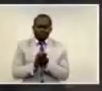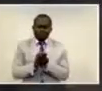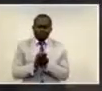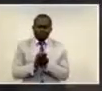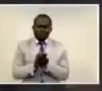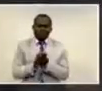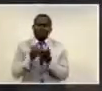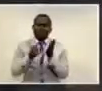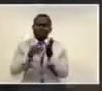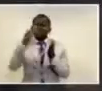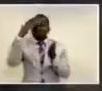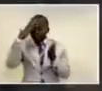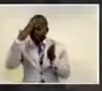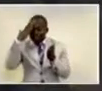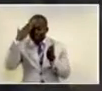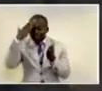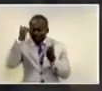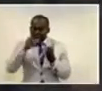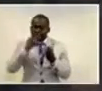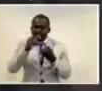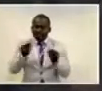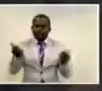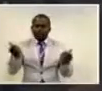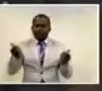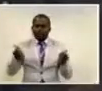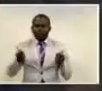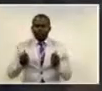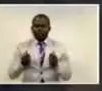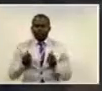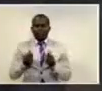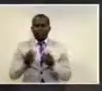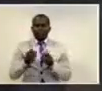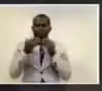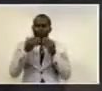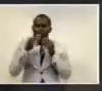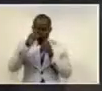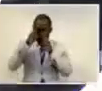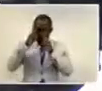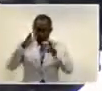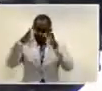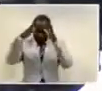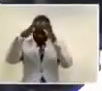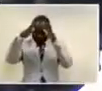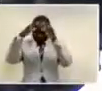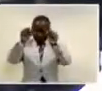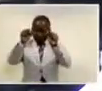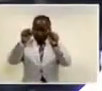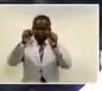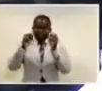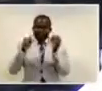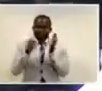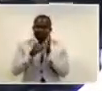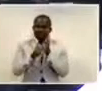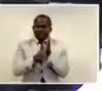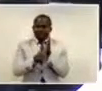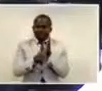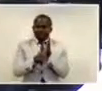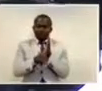Ikibazo ko mukize kandi impamvu kidakemuka neza. Murakoze nyakubahwa Perezida wa Repubulika. Ikibazo